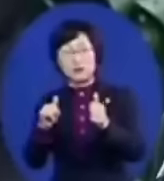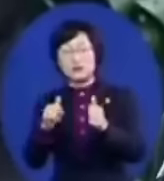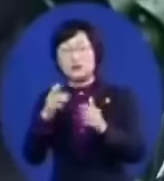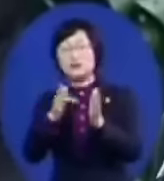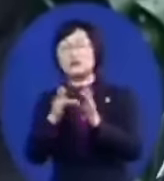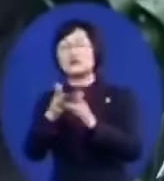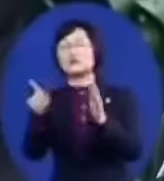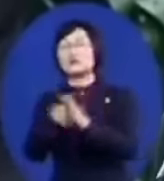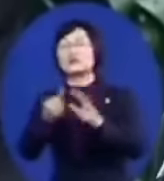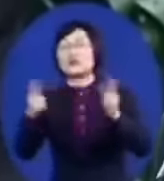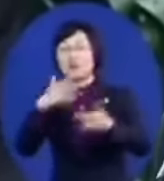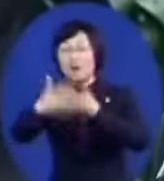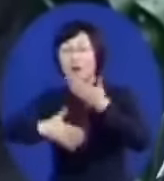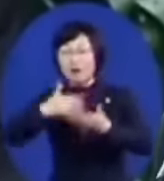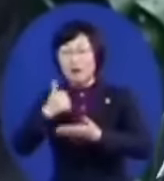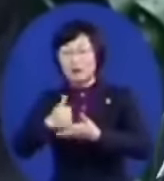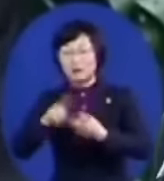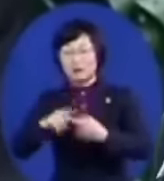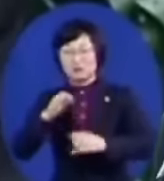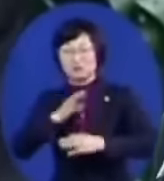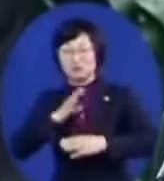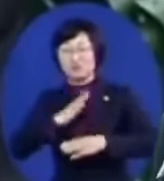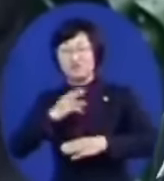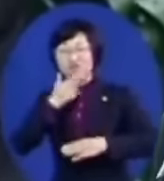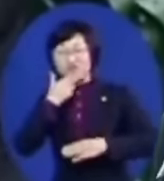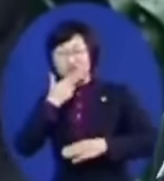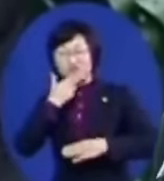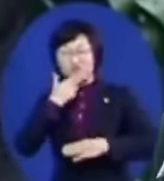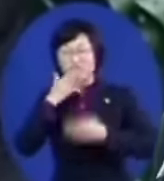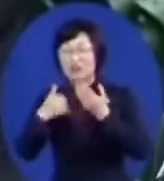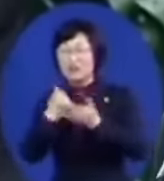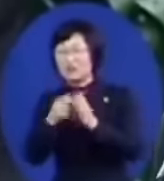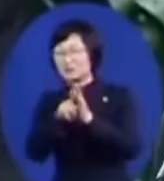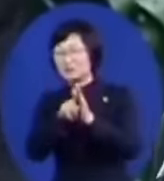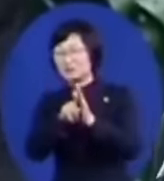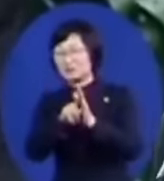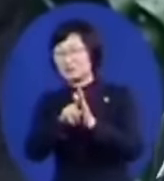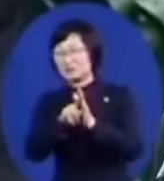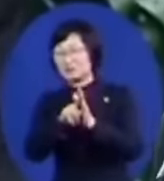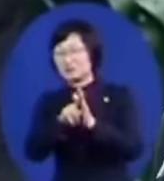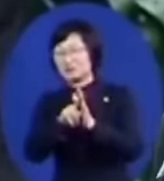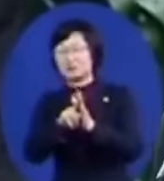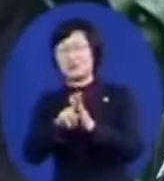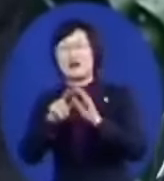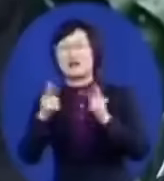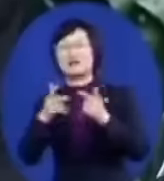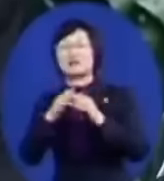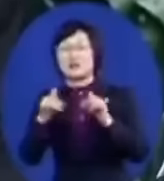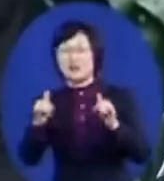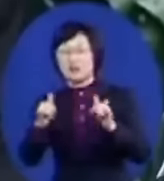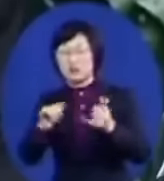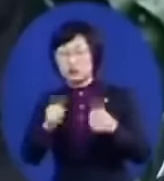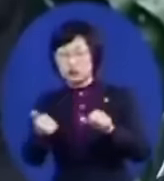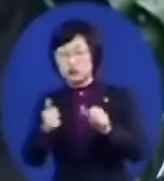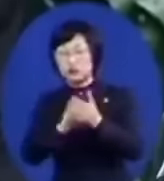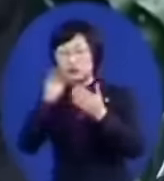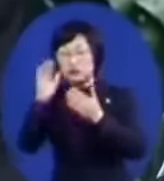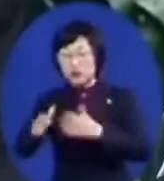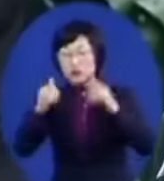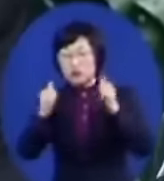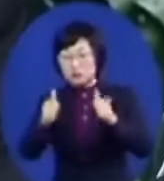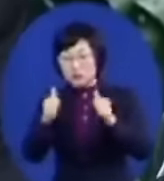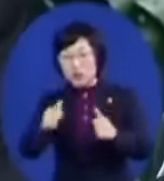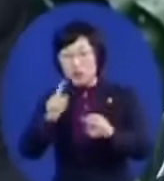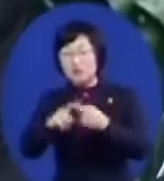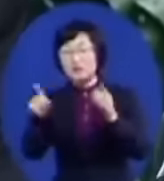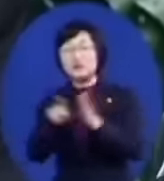무신론자였습니다. 하나님을 두려워하지도 않고 하나님을 인정하지도 않았습니다. 죽고 난 다음 사후에 심판이 있을 것도